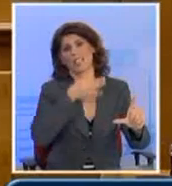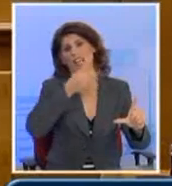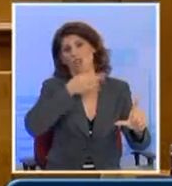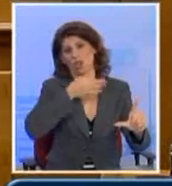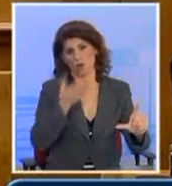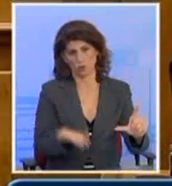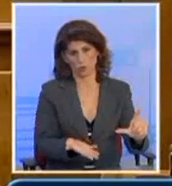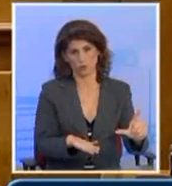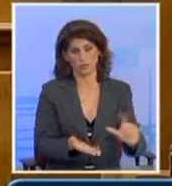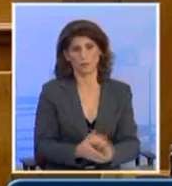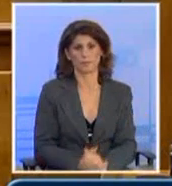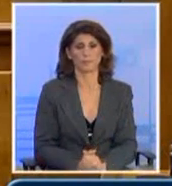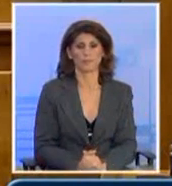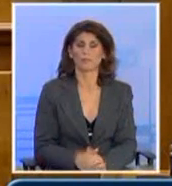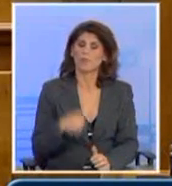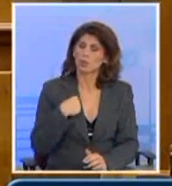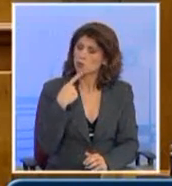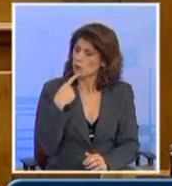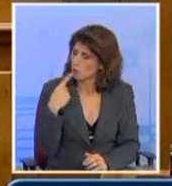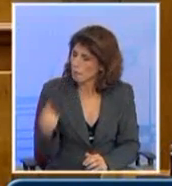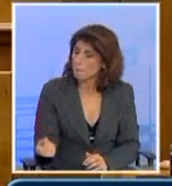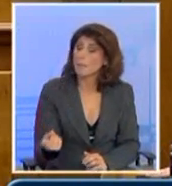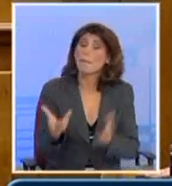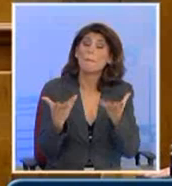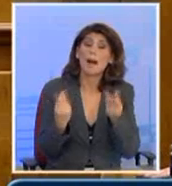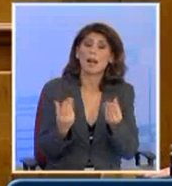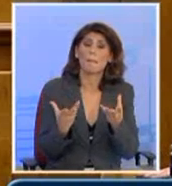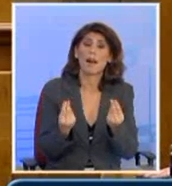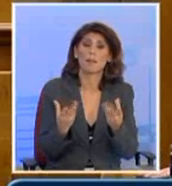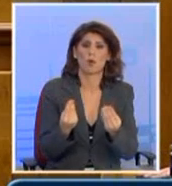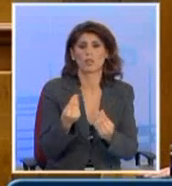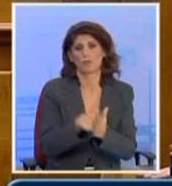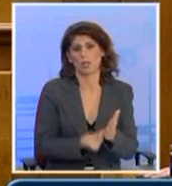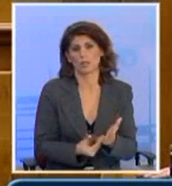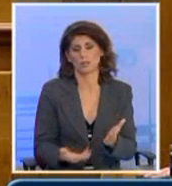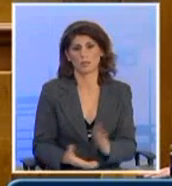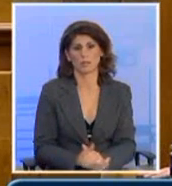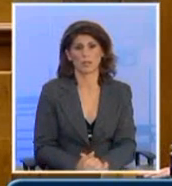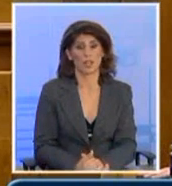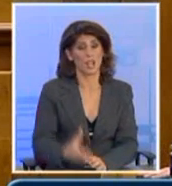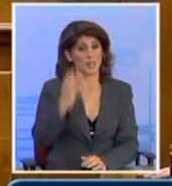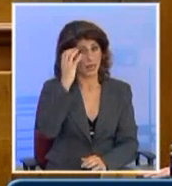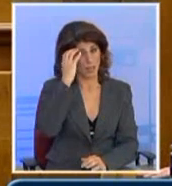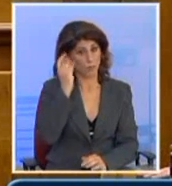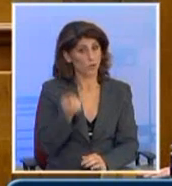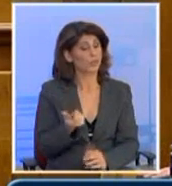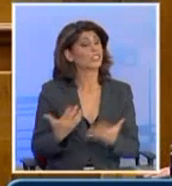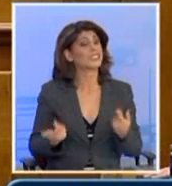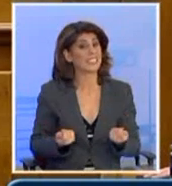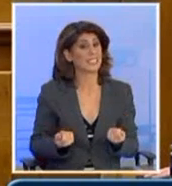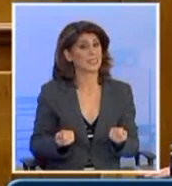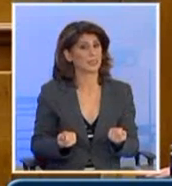ρητορικός. Τους το έχουμε πει πάρα πολλές φορές. Να θυμηθούμε λίγο τι έχει γίνει.